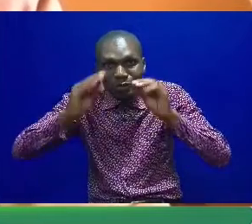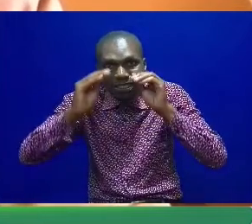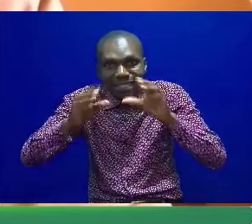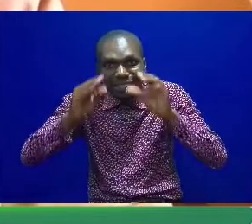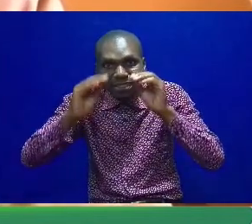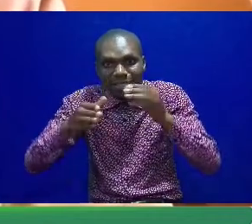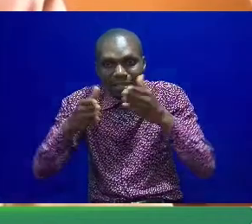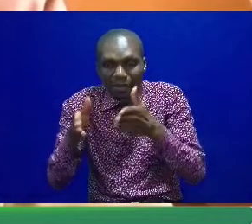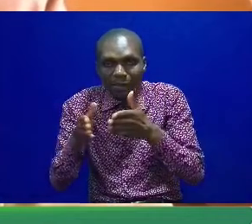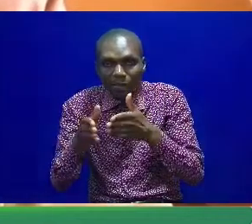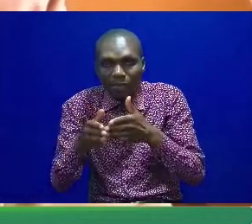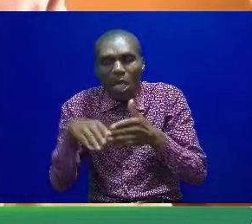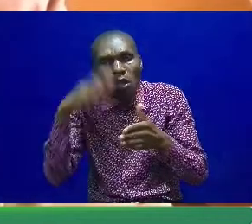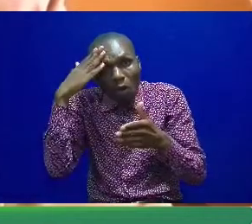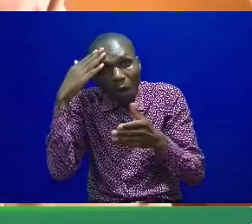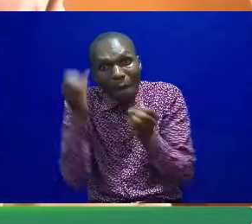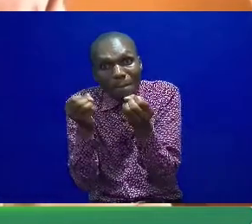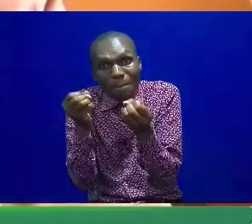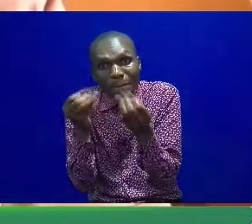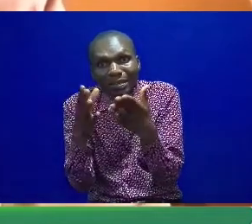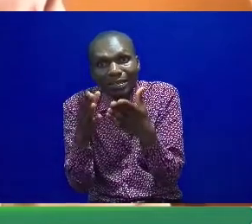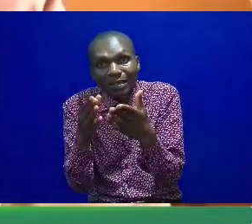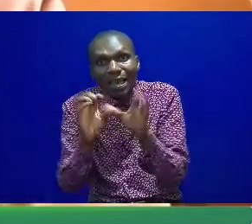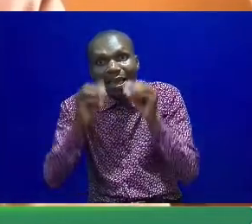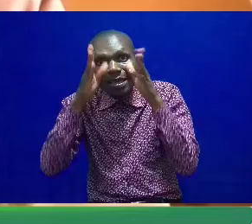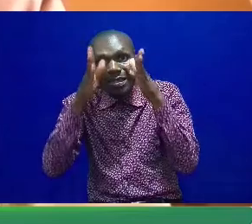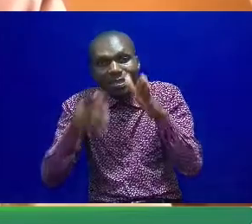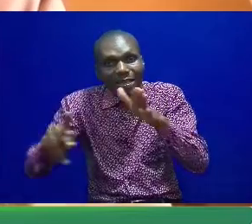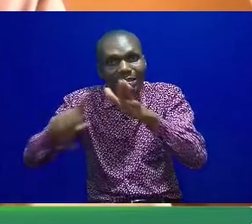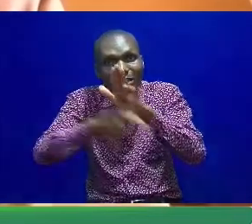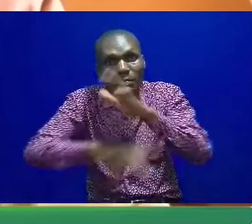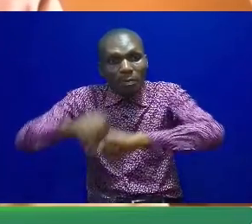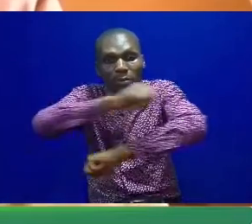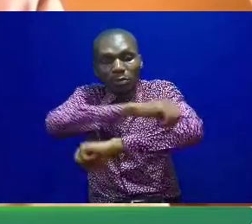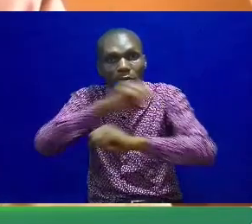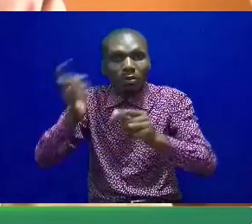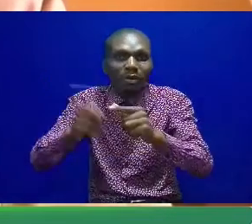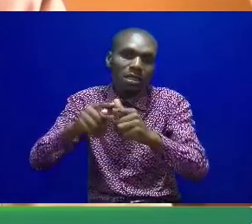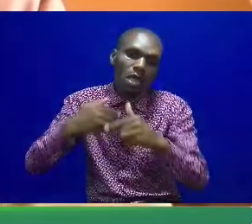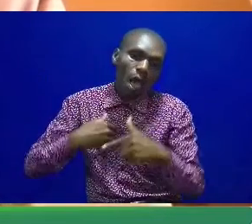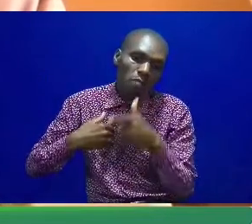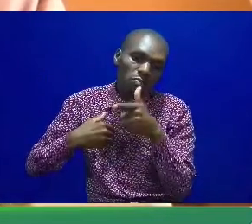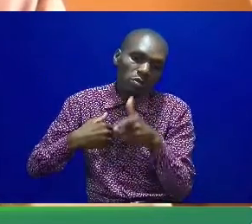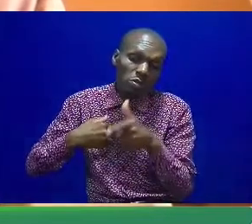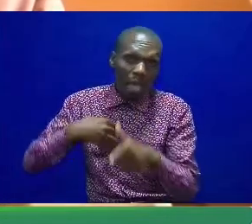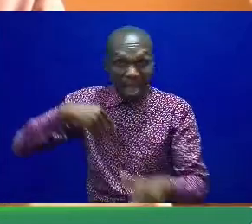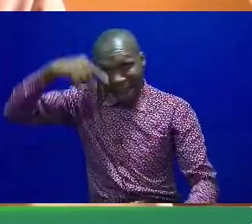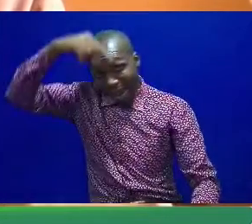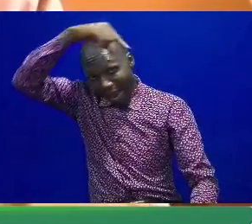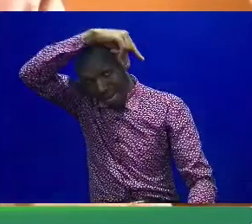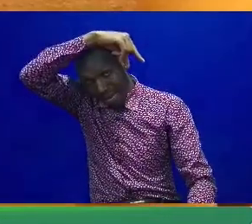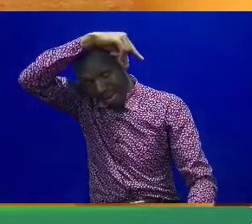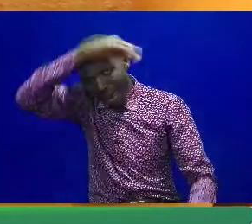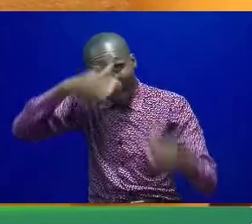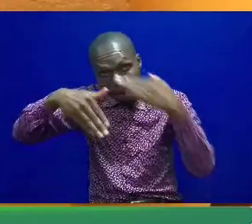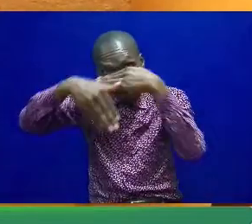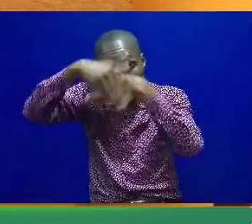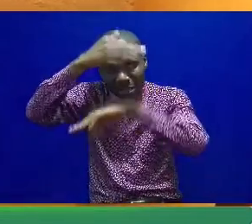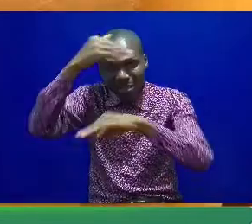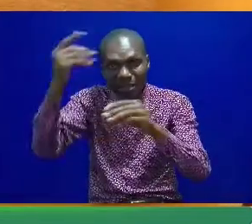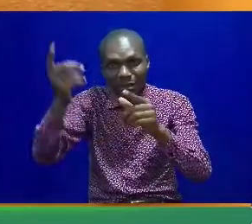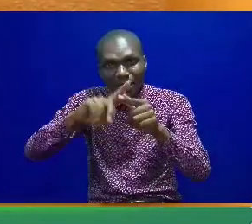secondary. You know, most of our teachers in the primary schools now are degree holders. Others are PhD holders.